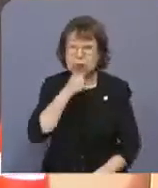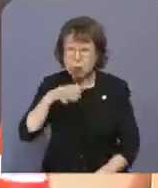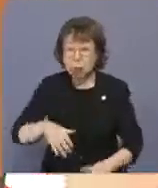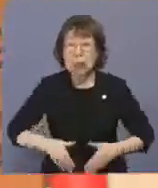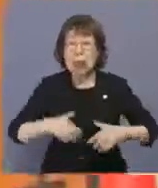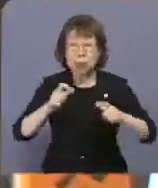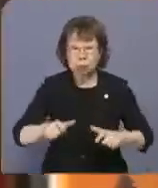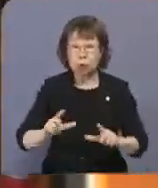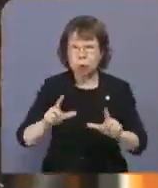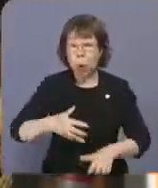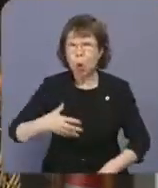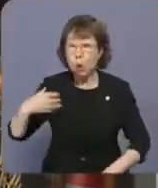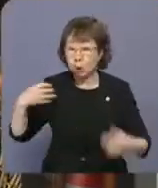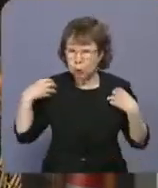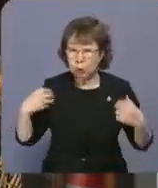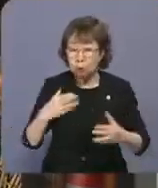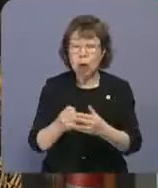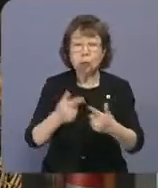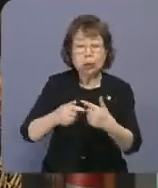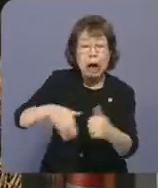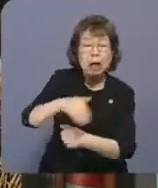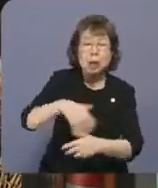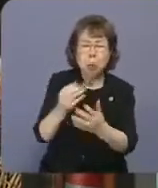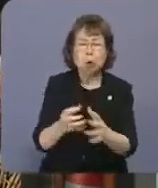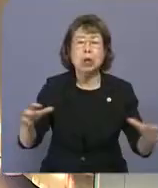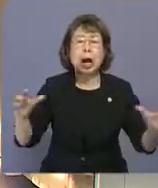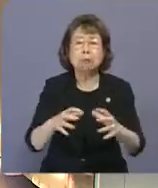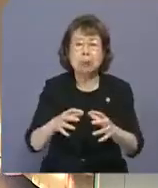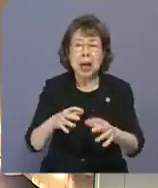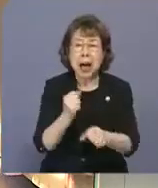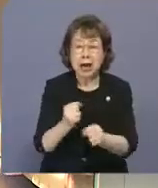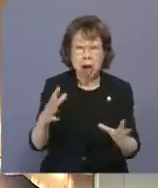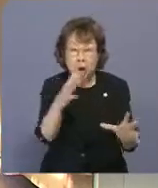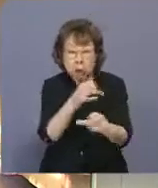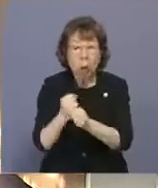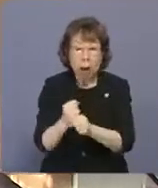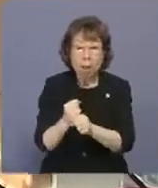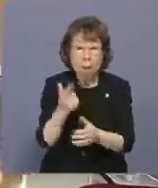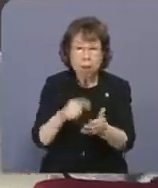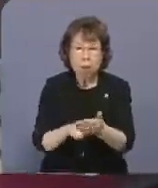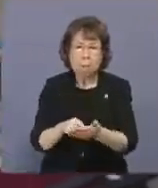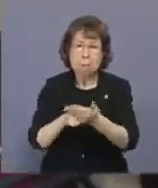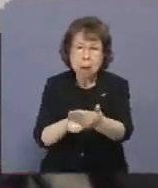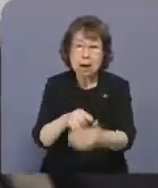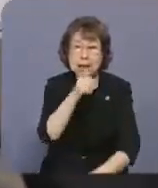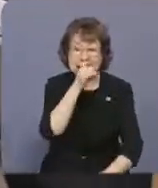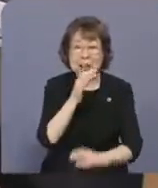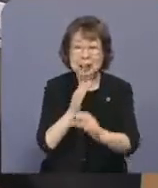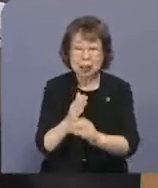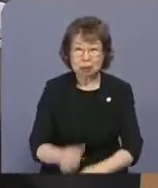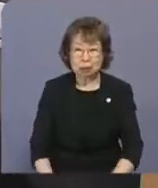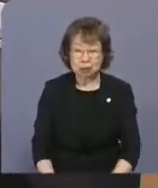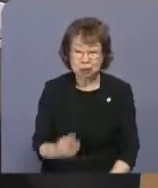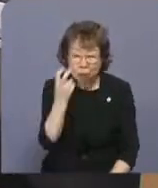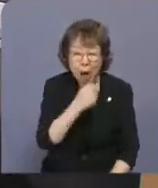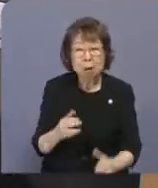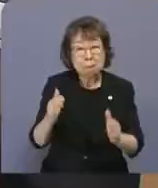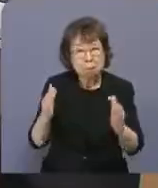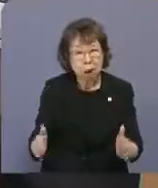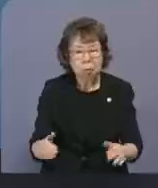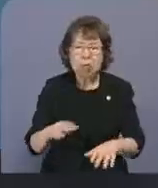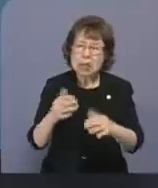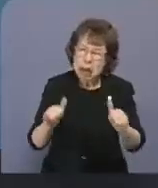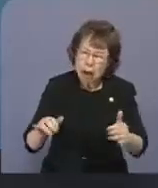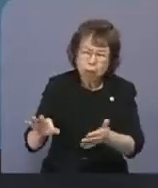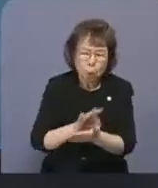남구, 동구 그리고 이제 부산환경공단이 함께 참여하는 통합협의체 논의가 급물살을 탔습니다. 네. 하지만 관리 범위나 인력,